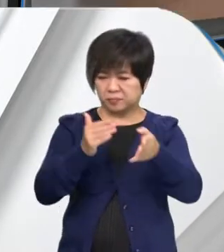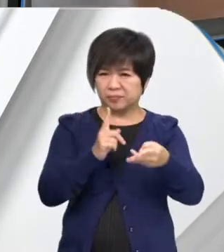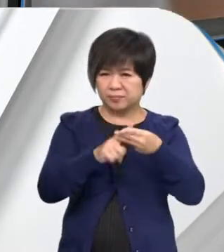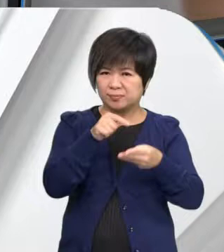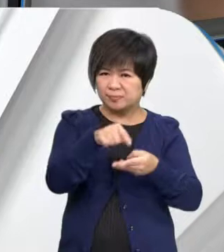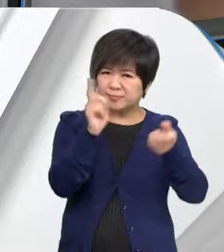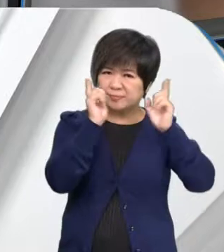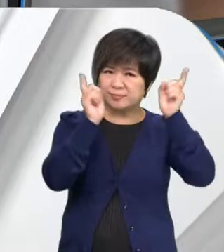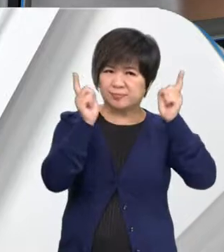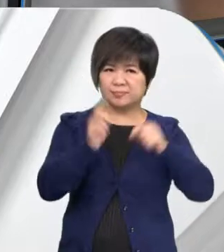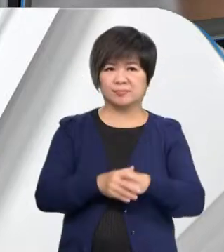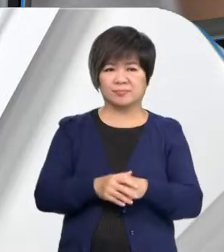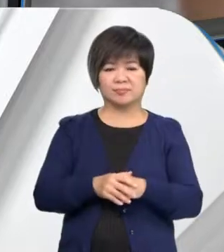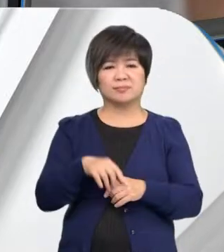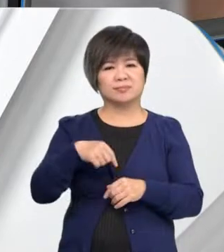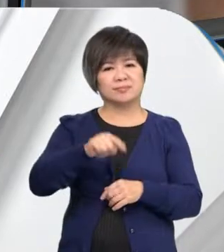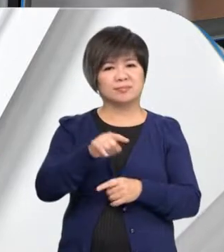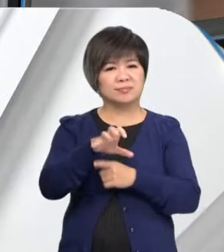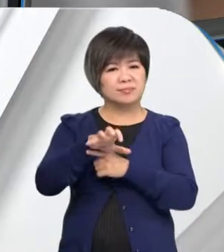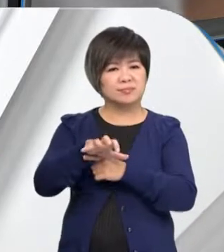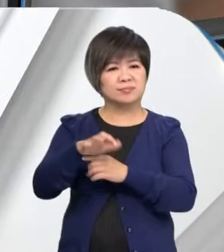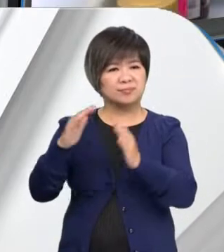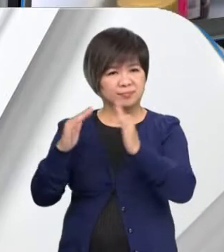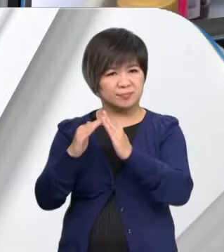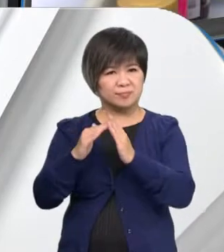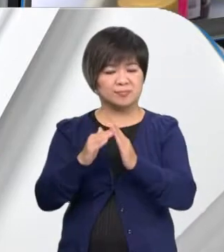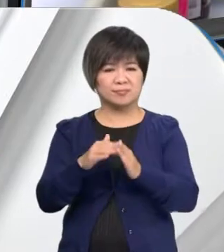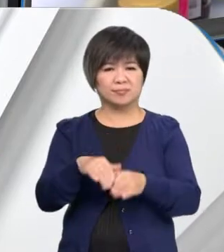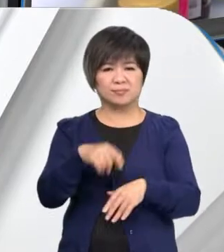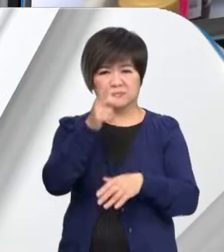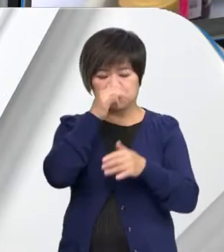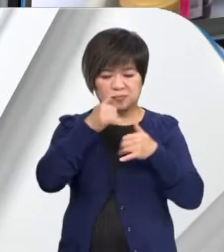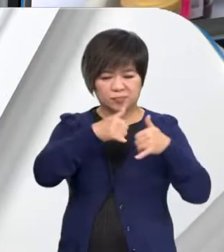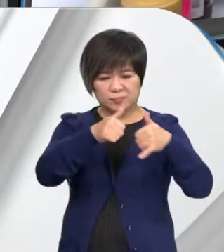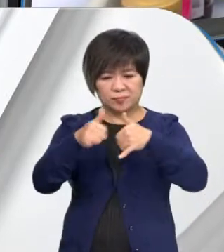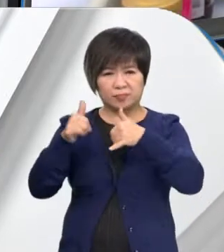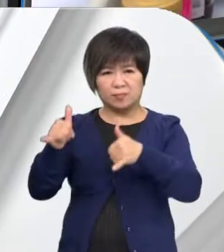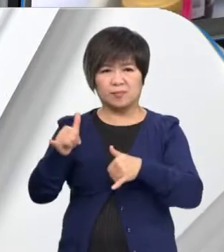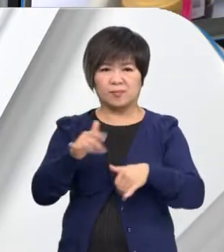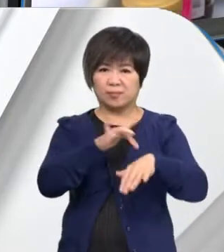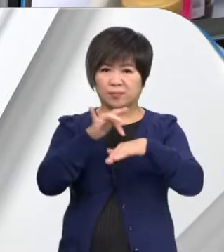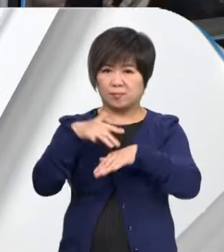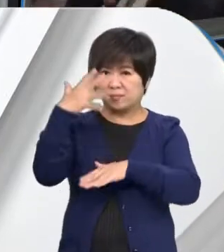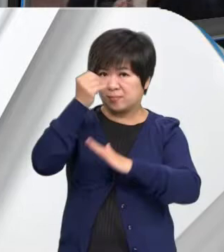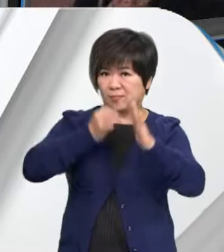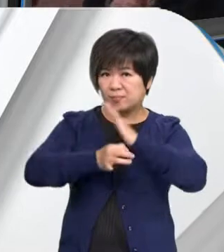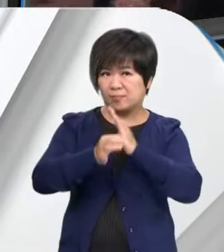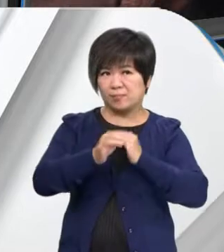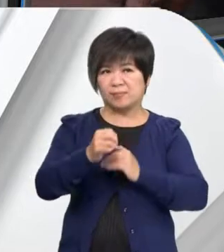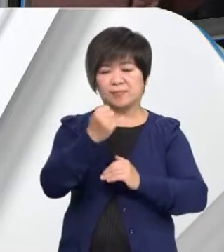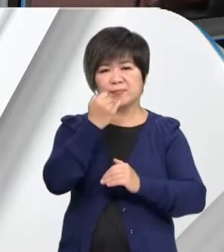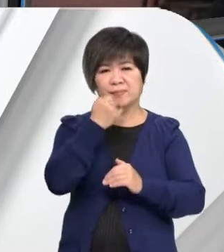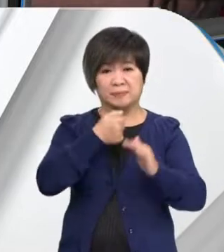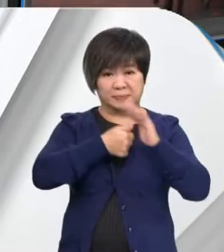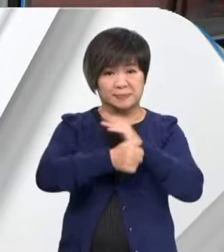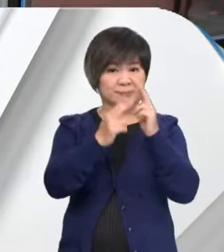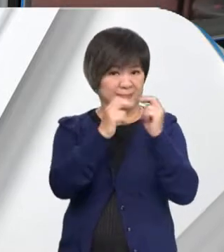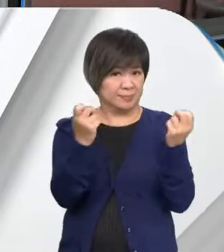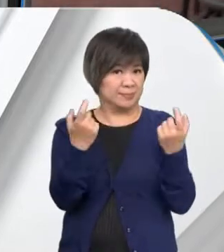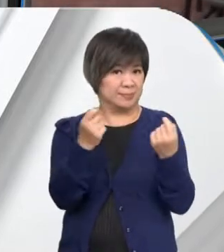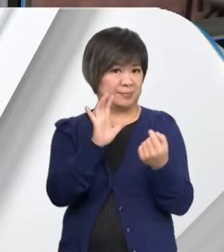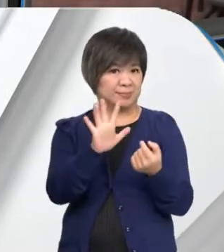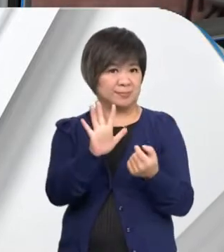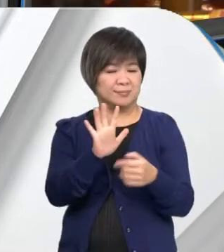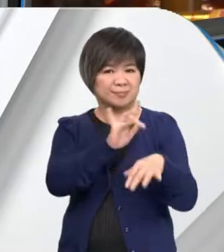程。本周后，其农家行个行到红一度，其落地门还很有苗族延续台湾